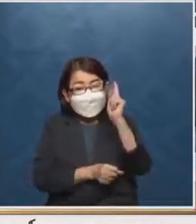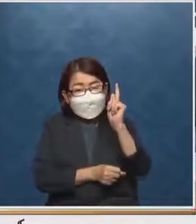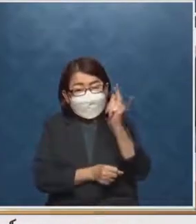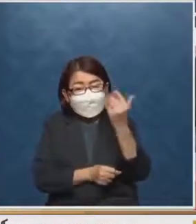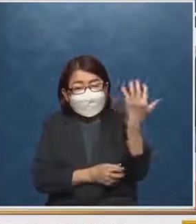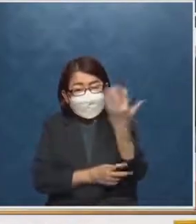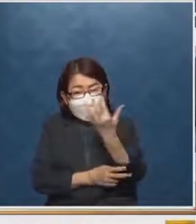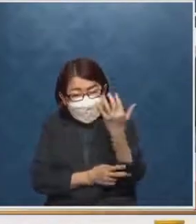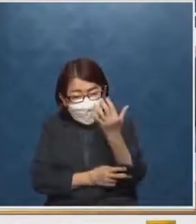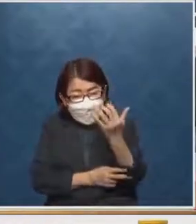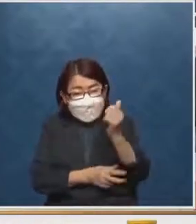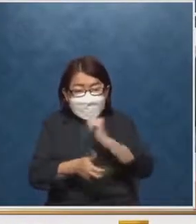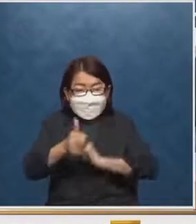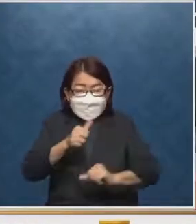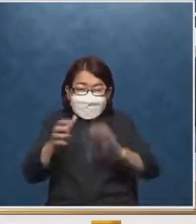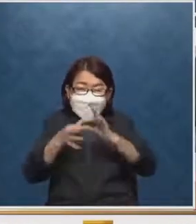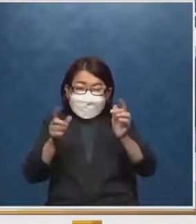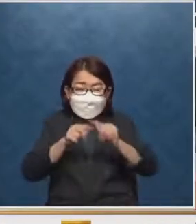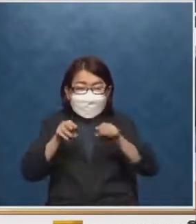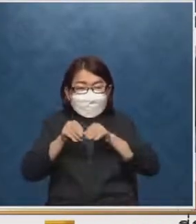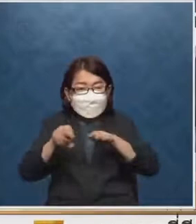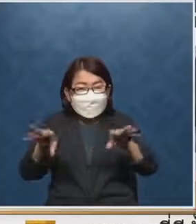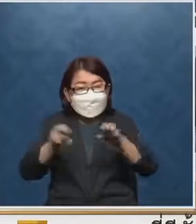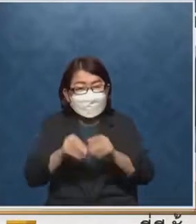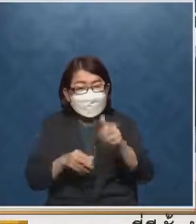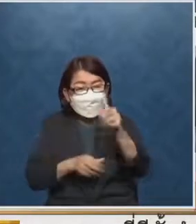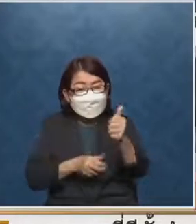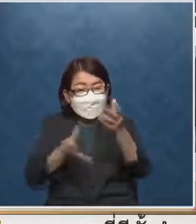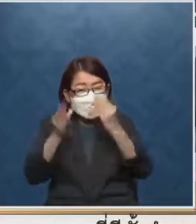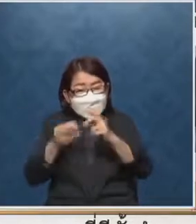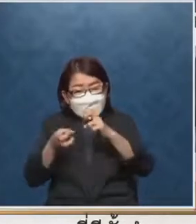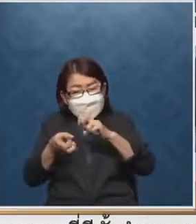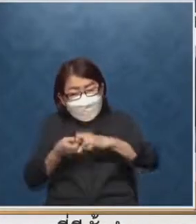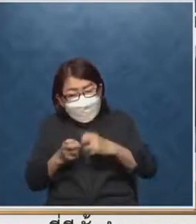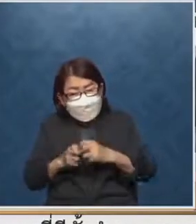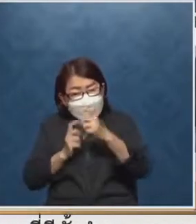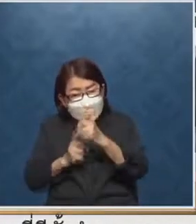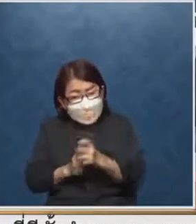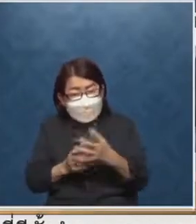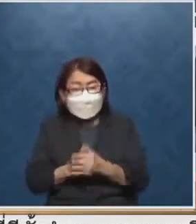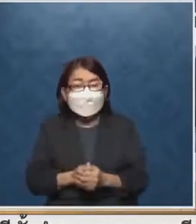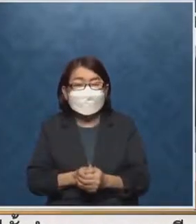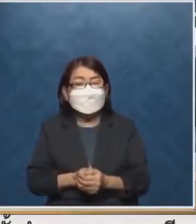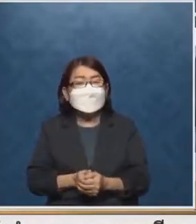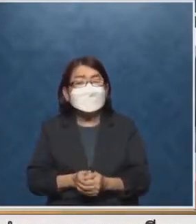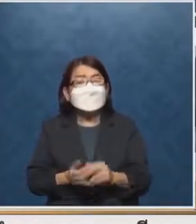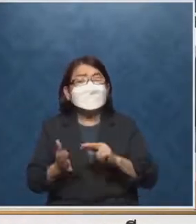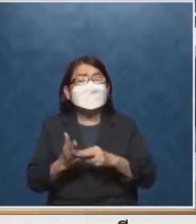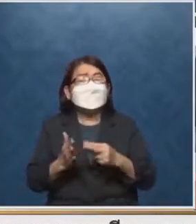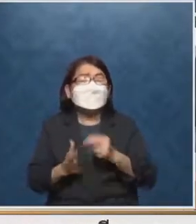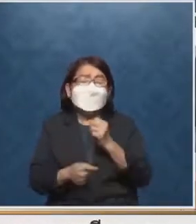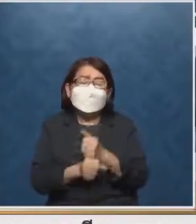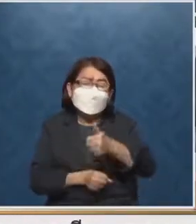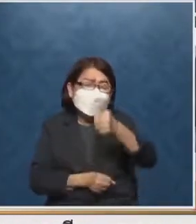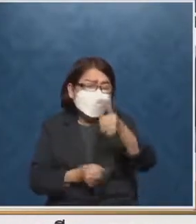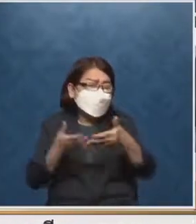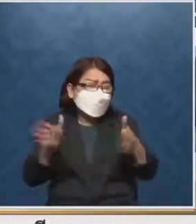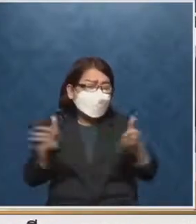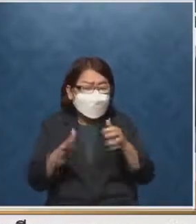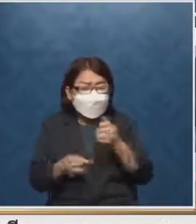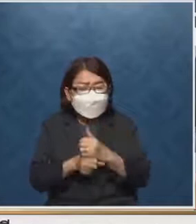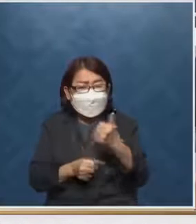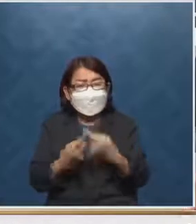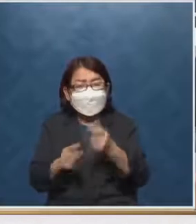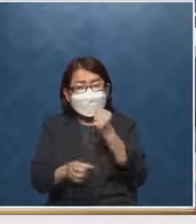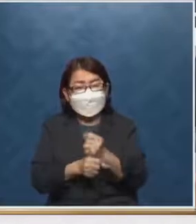รค์เห็นไหมภารกิจของท่านนี่ทำได้เยอะกว้างขวางเลยนะแต่บังเอิญเนี่ยท่านยังทำ